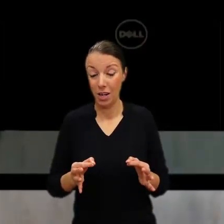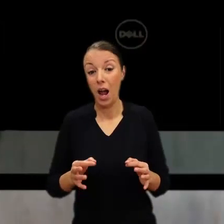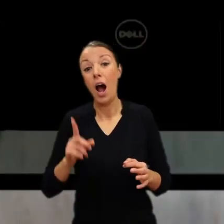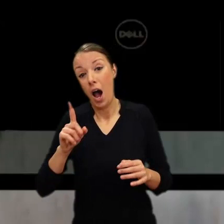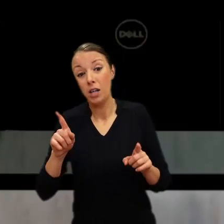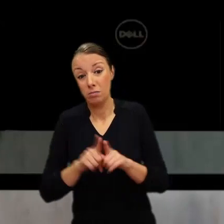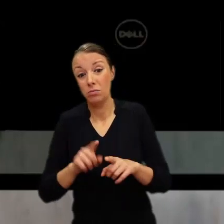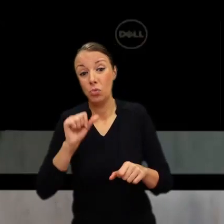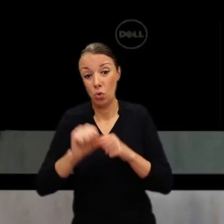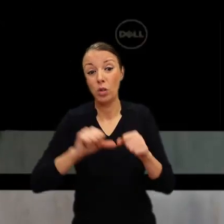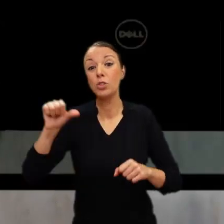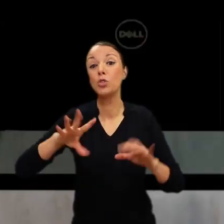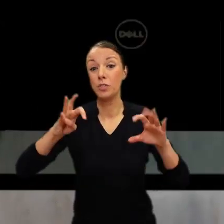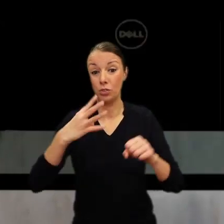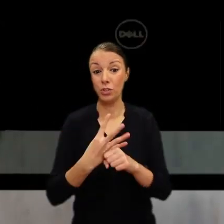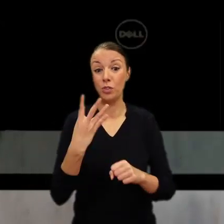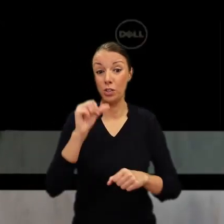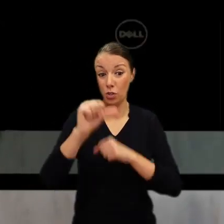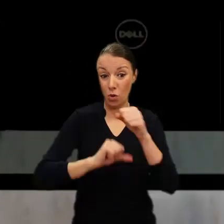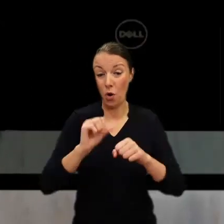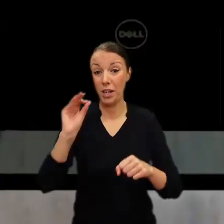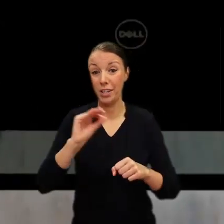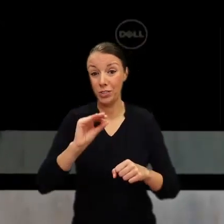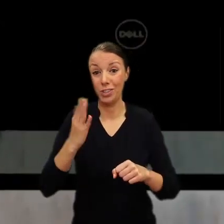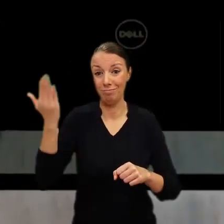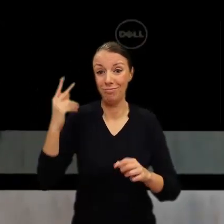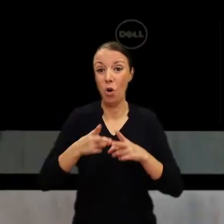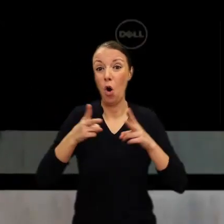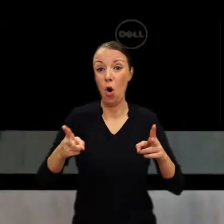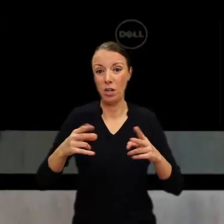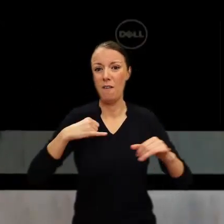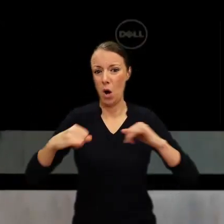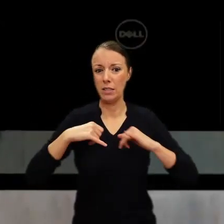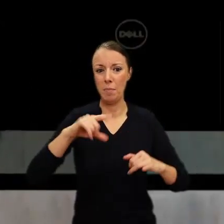W każdym razie dużo się uratował.